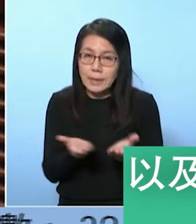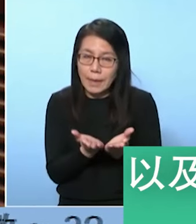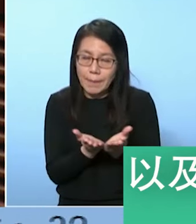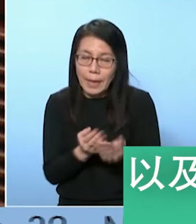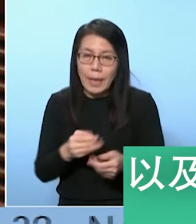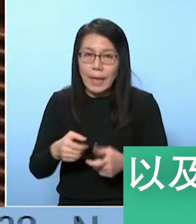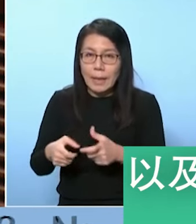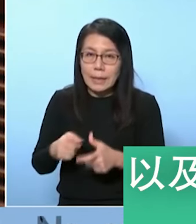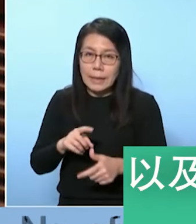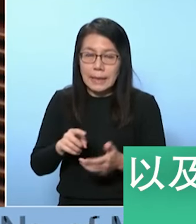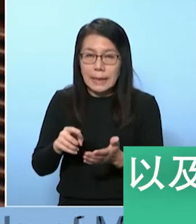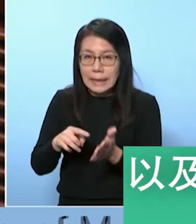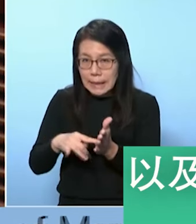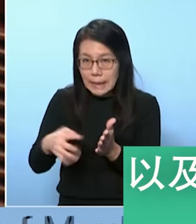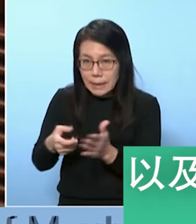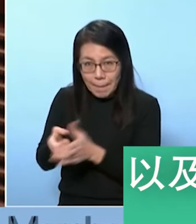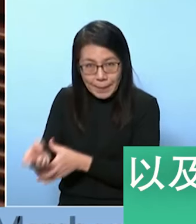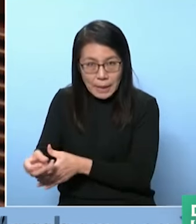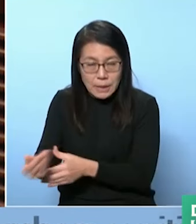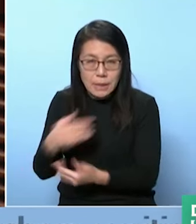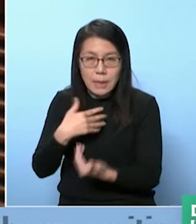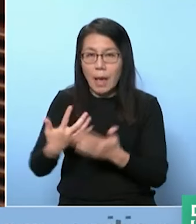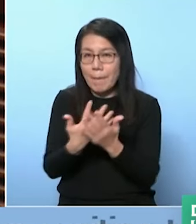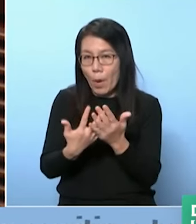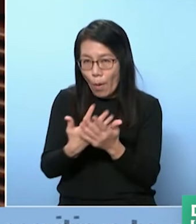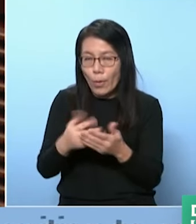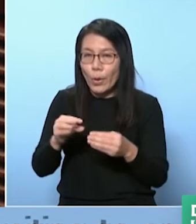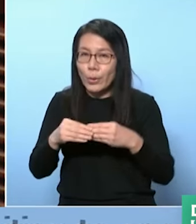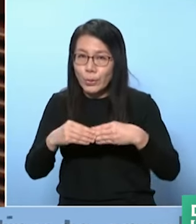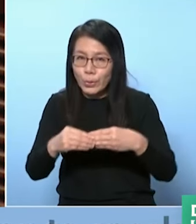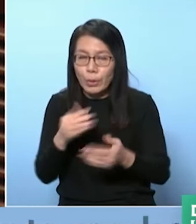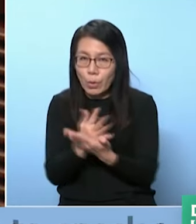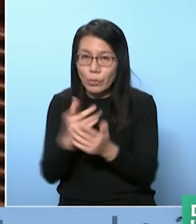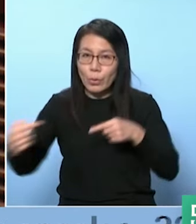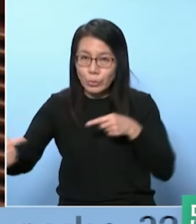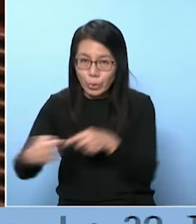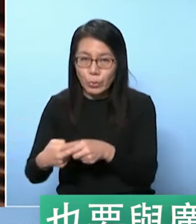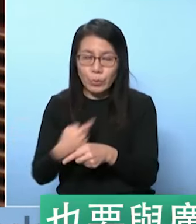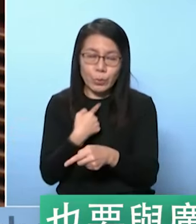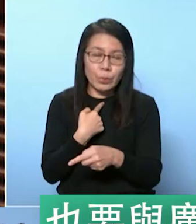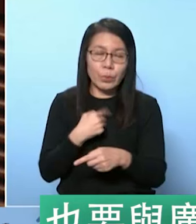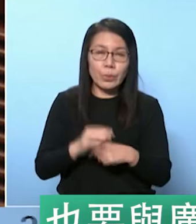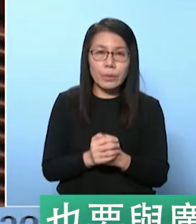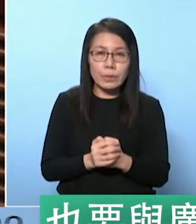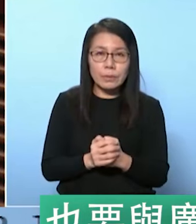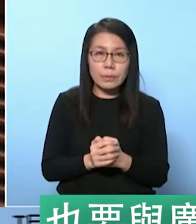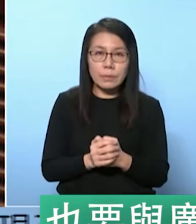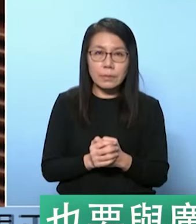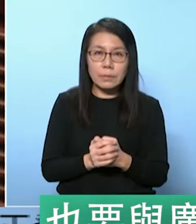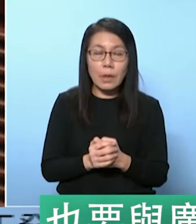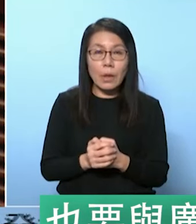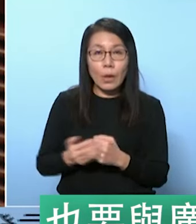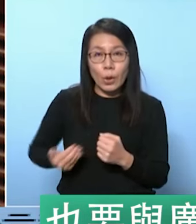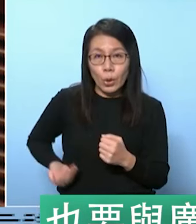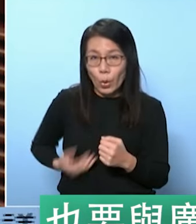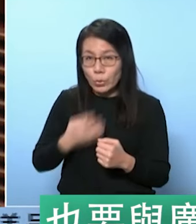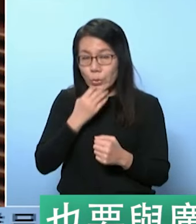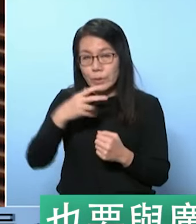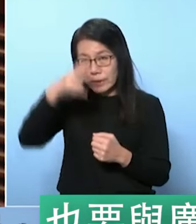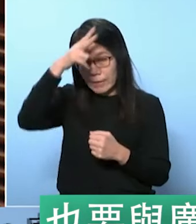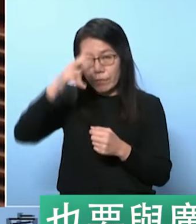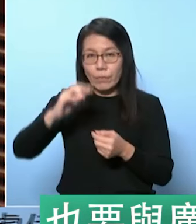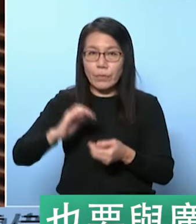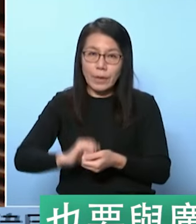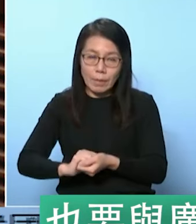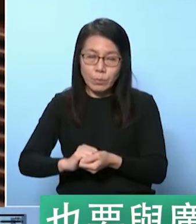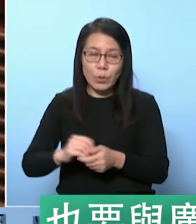電子支付、數據網絡等跨境軟件設施的互聯互通，亦都要與廣東省政府積極